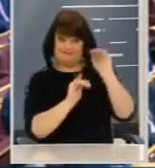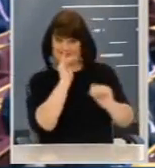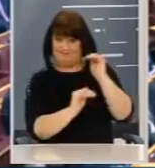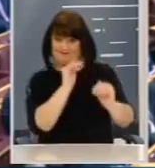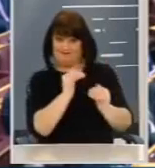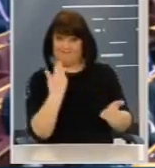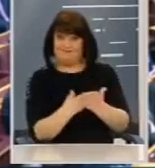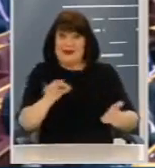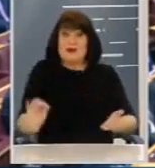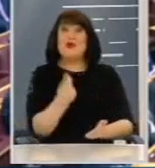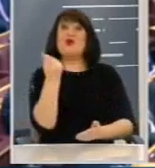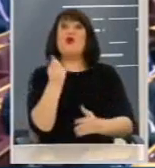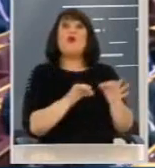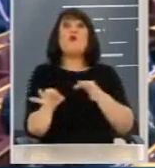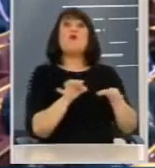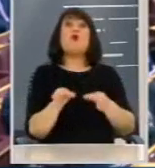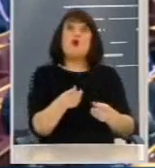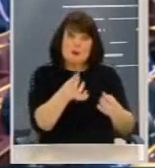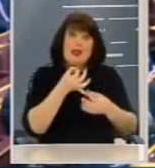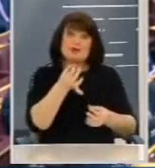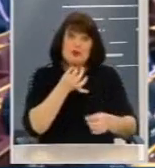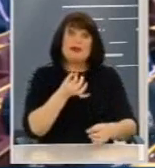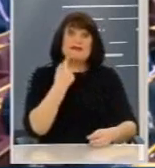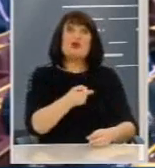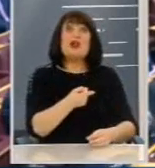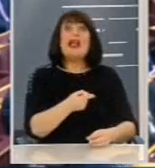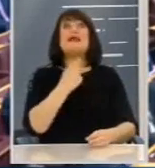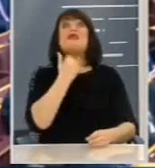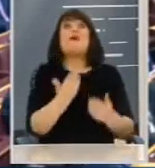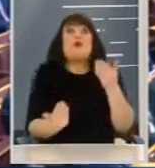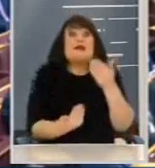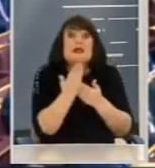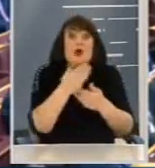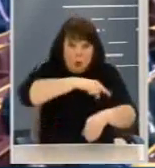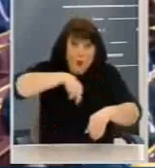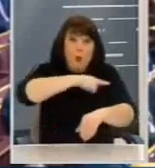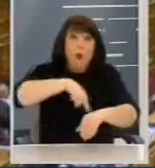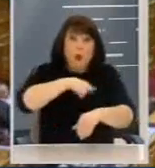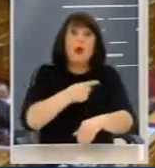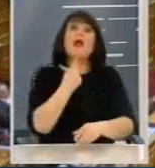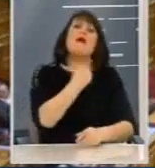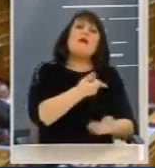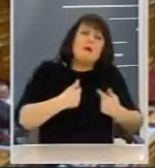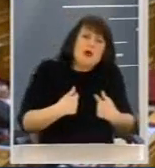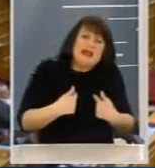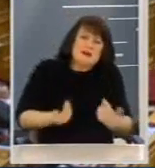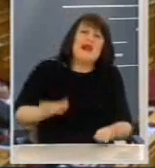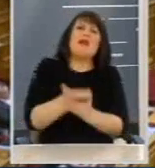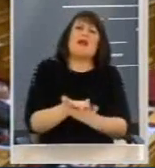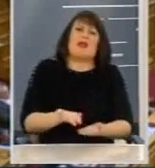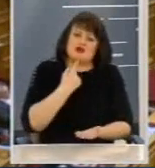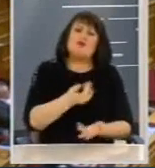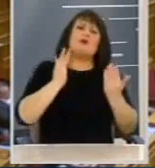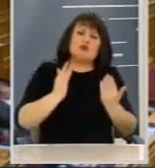τα απόθενέ σας και τα δοσάνια σας, δεν θα έχετε ούτε να ξημερώσετε εδώ. Μη μου λέτε μένα να καταθέσω.